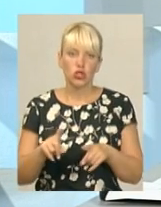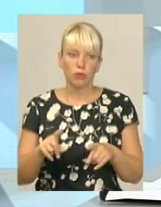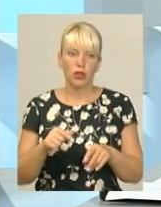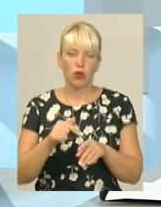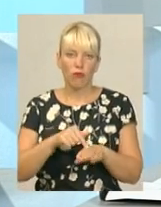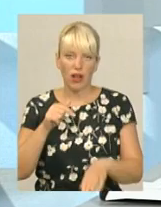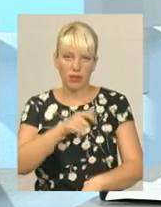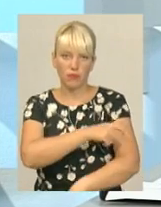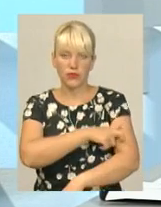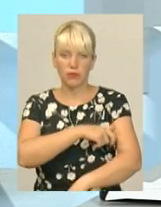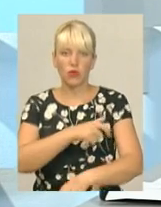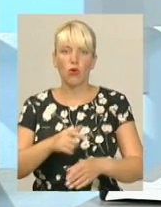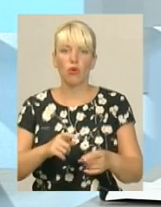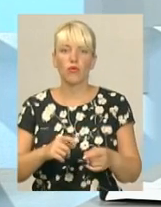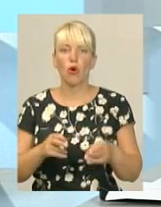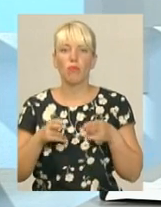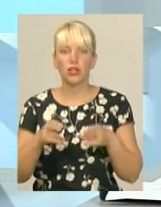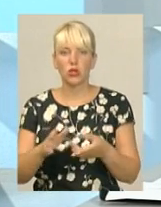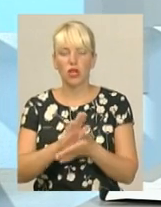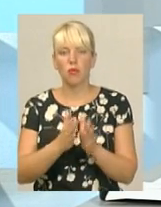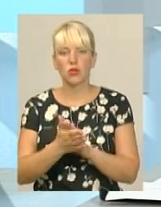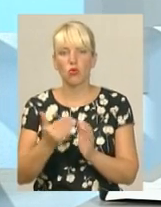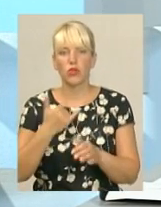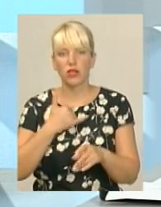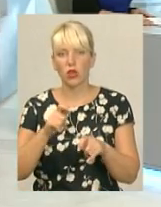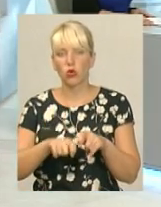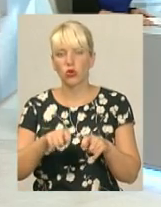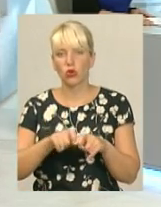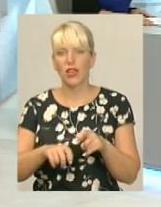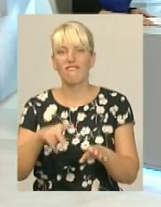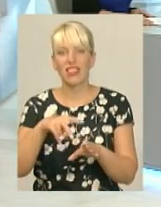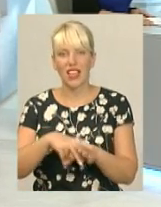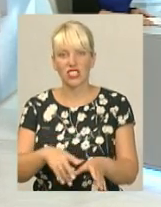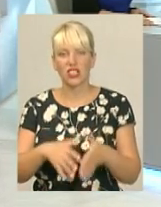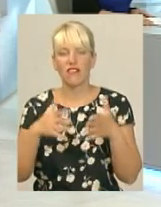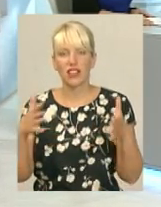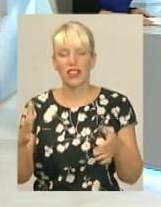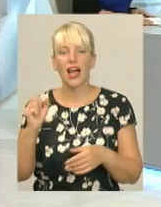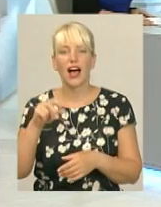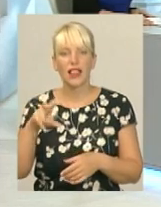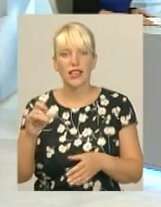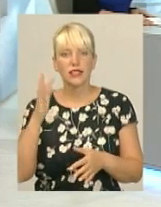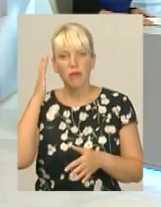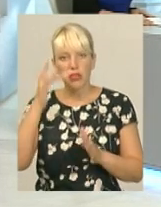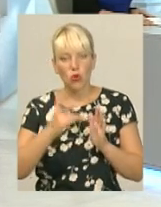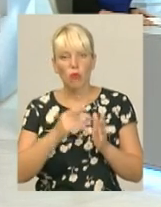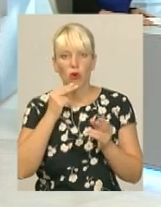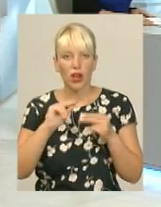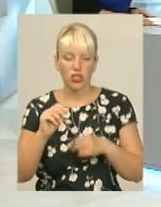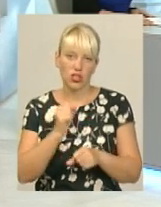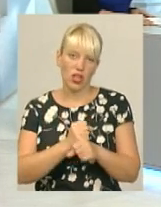поліції. Оперативна обстановка вона контрольована, навантаження велике, але з метою покращення